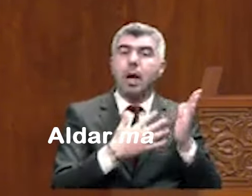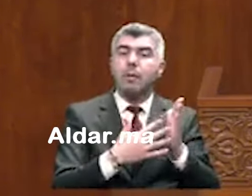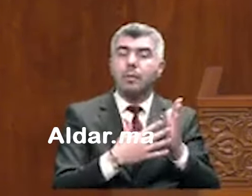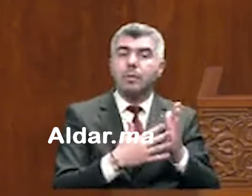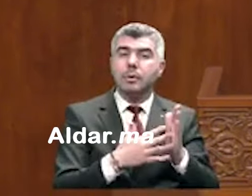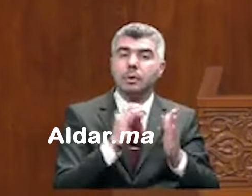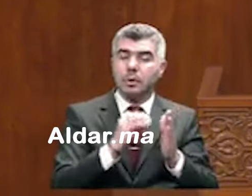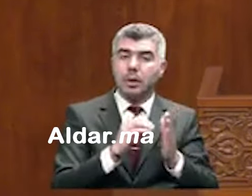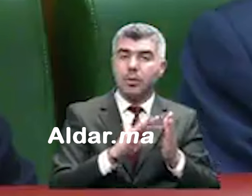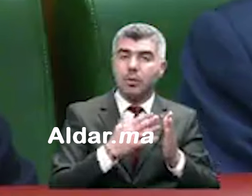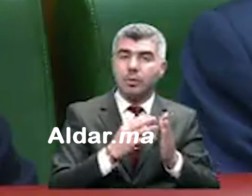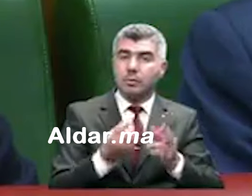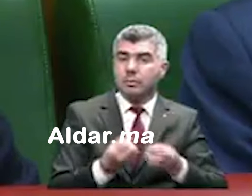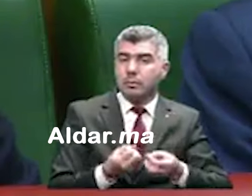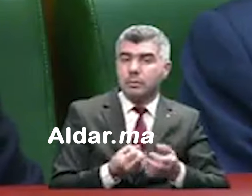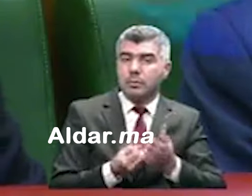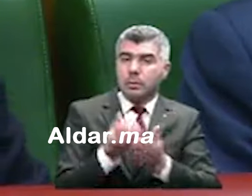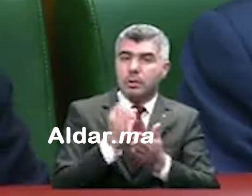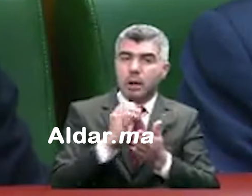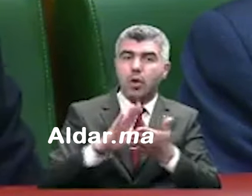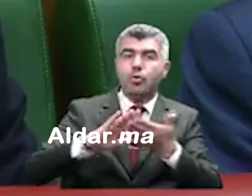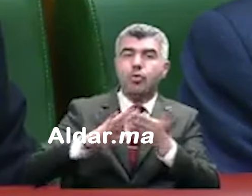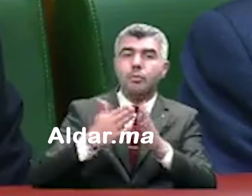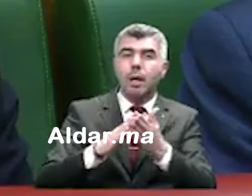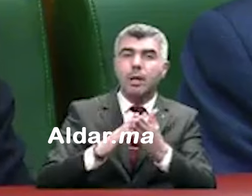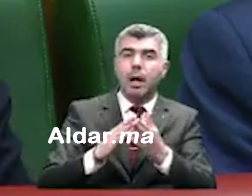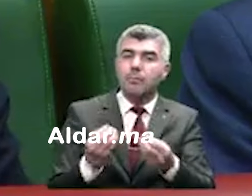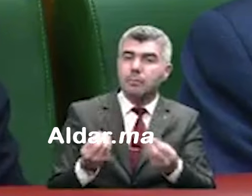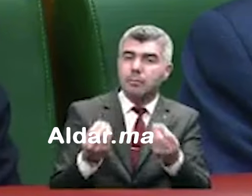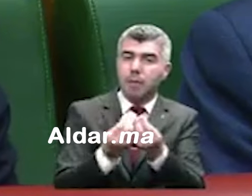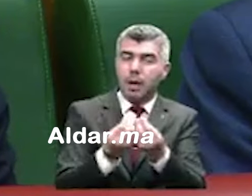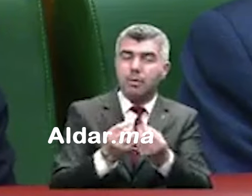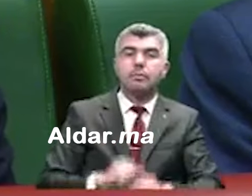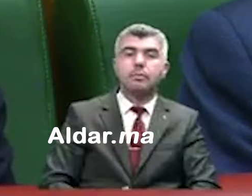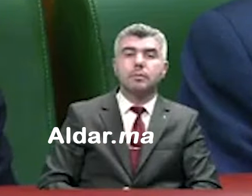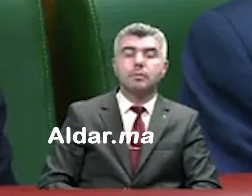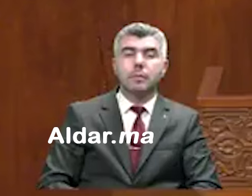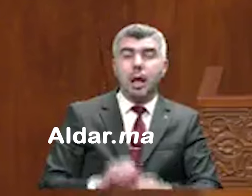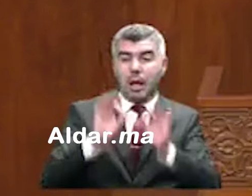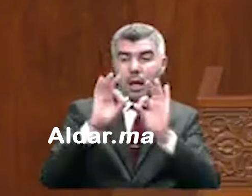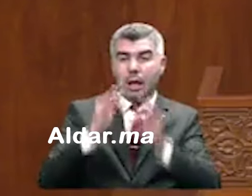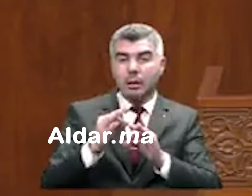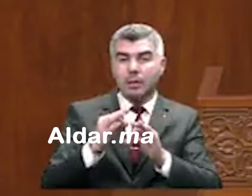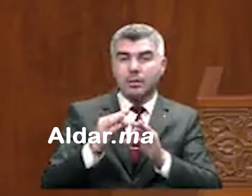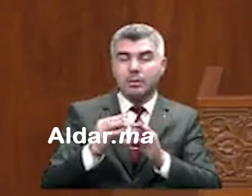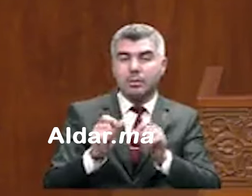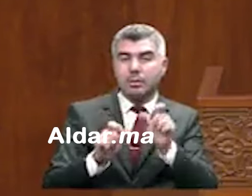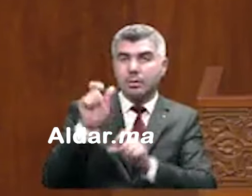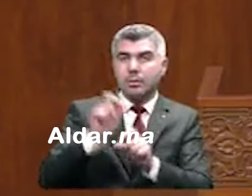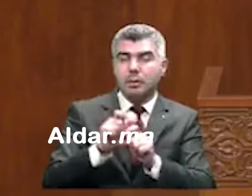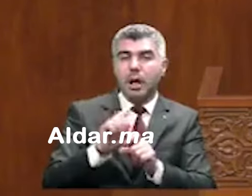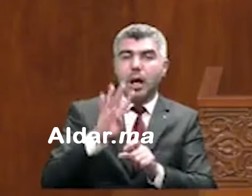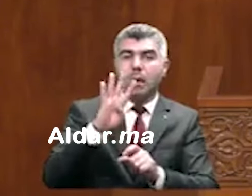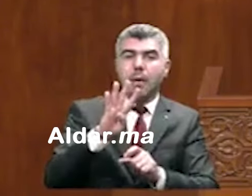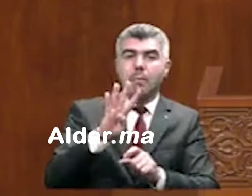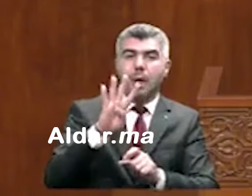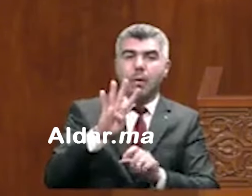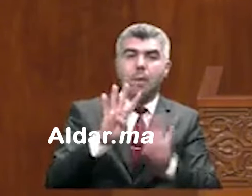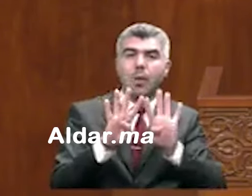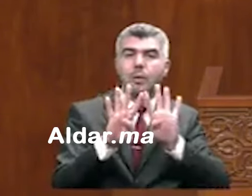جمعيات المجتمع المدني المتعاقده مع مع الوكاله بلغ عدد النزلاء المستفيدين 484